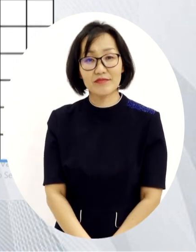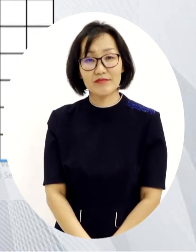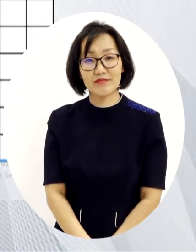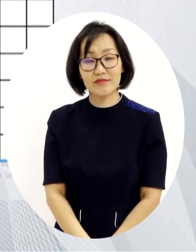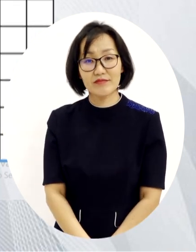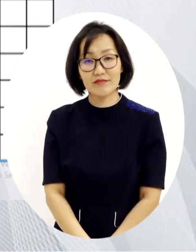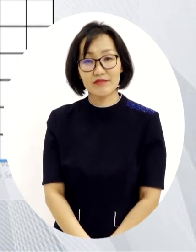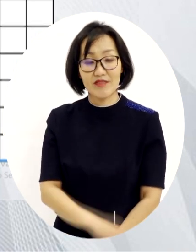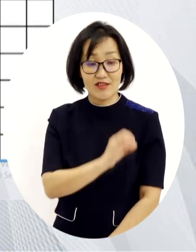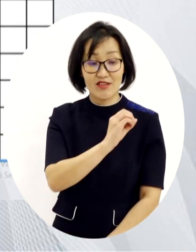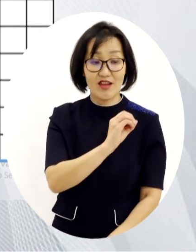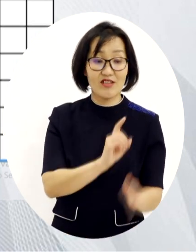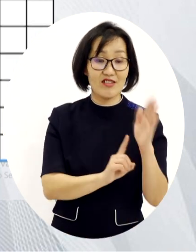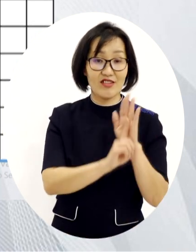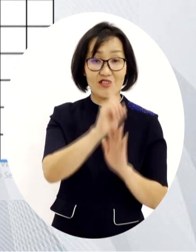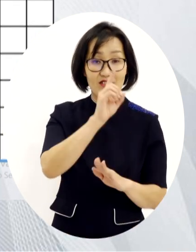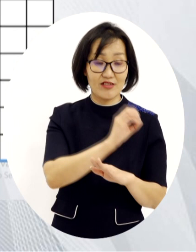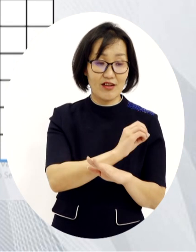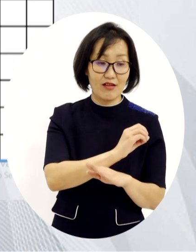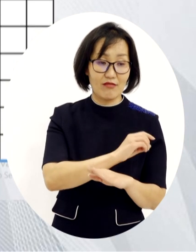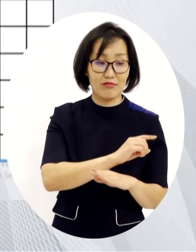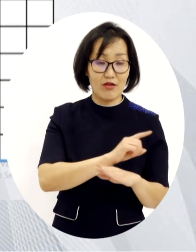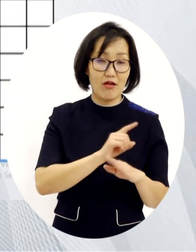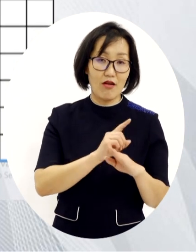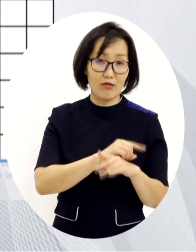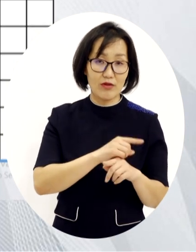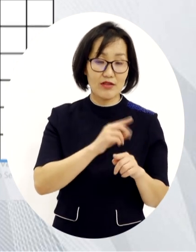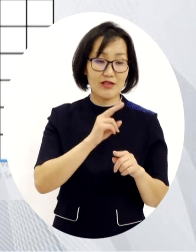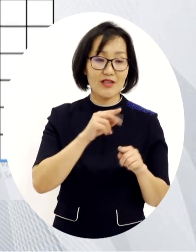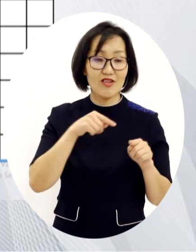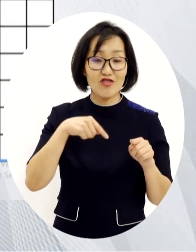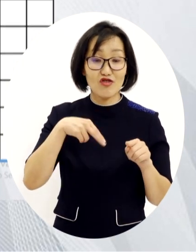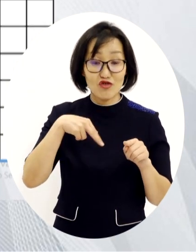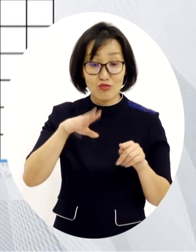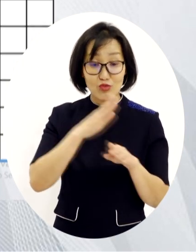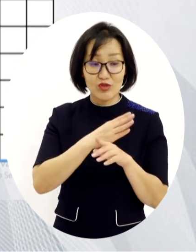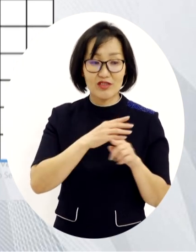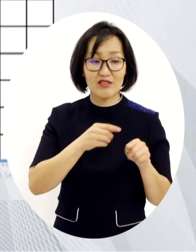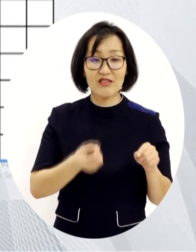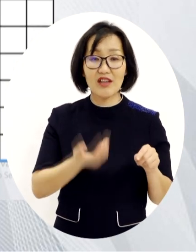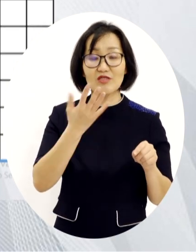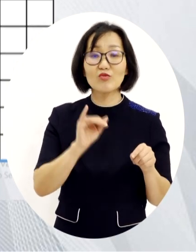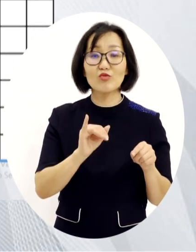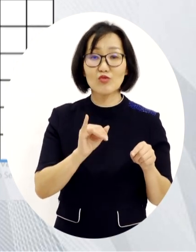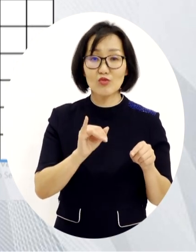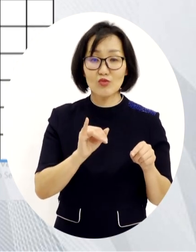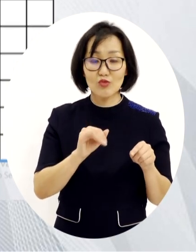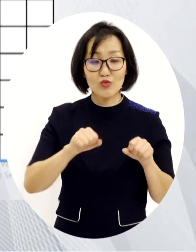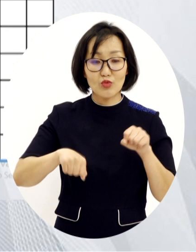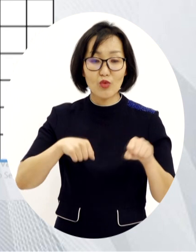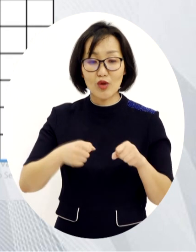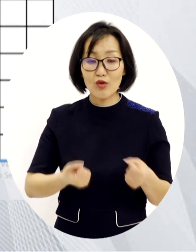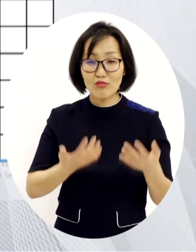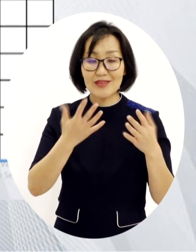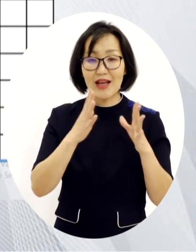Хөдлөөг яваагүй байхдаа тэг байх учраас тгээс эхлээд чигээ холбохоор дугуйчны явсан юу гарч ийн?